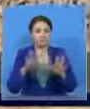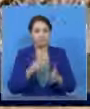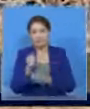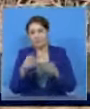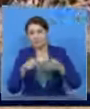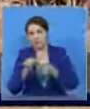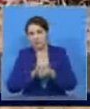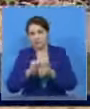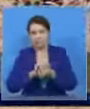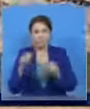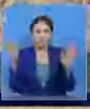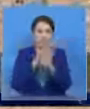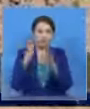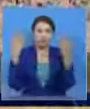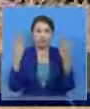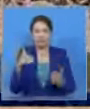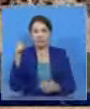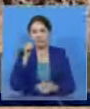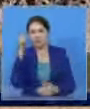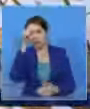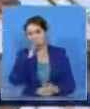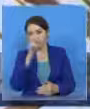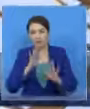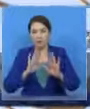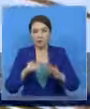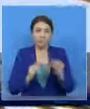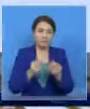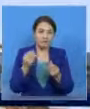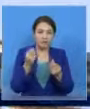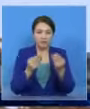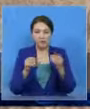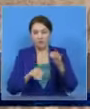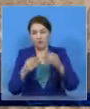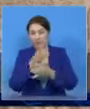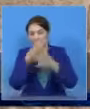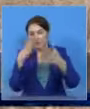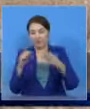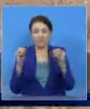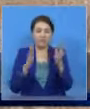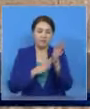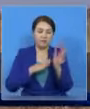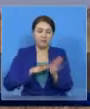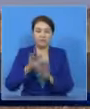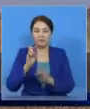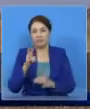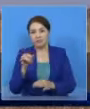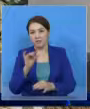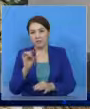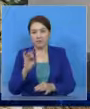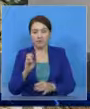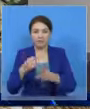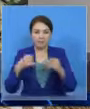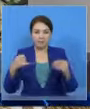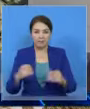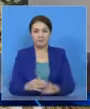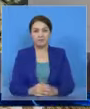засушливую погоду, в текущем году средняя урожайность только зерновых культур составила 9 центнеров с гектара.